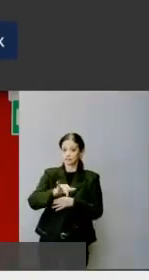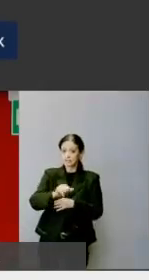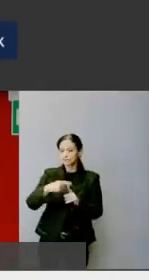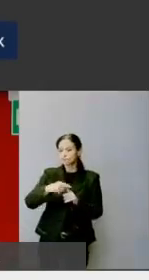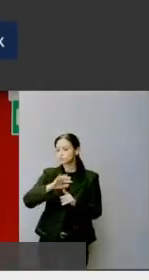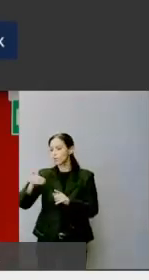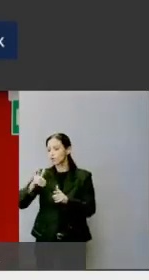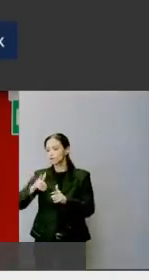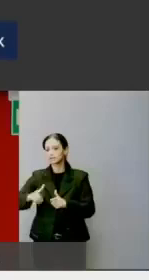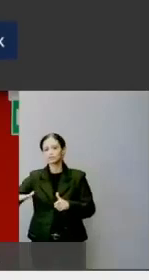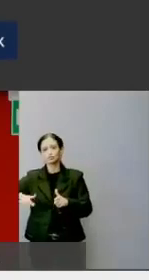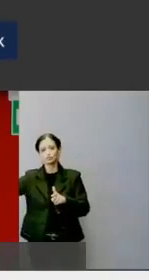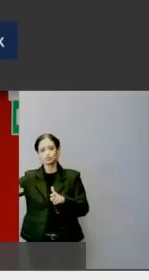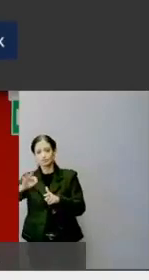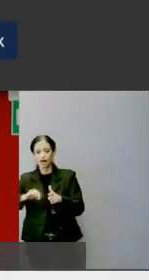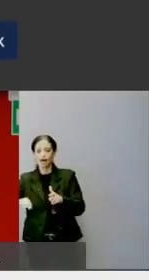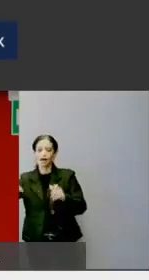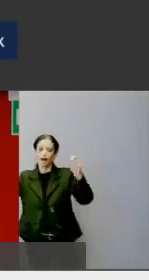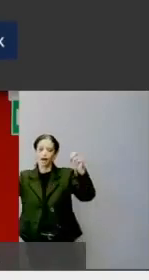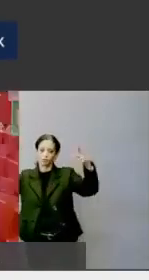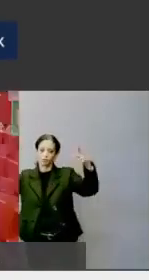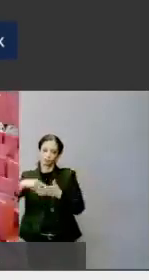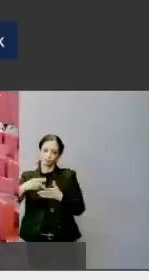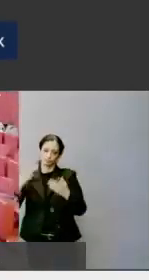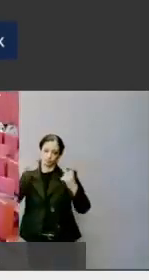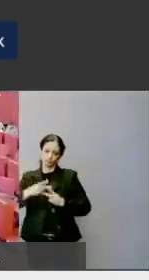torni veramente la luce grazie